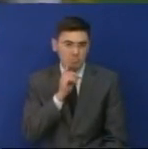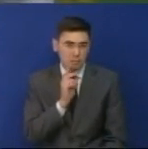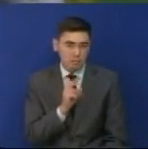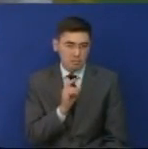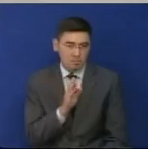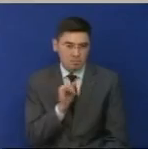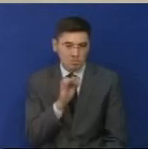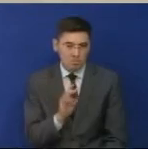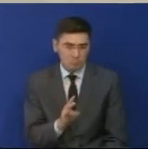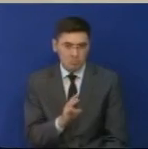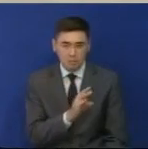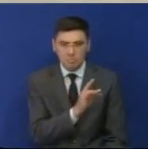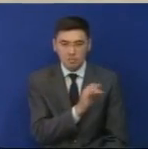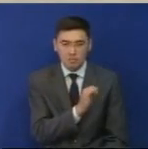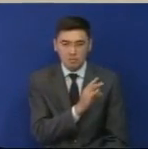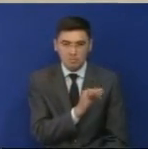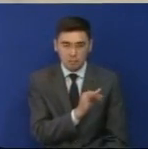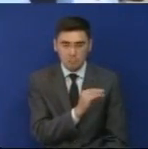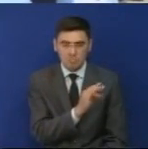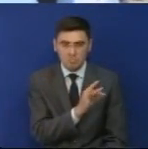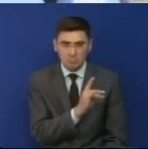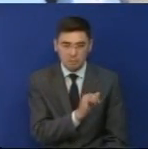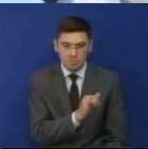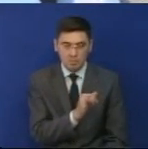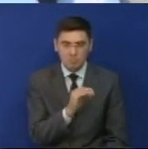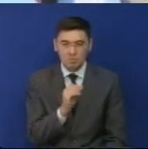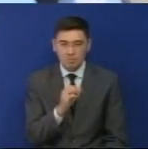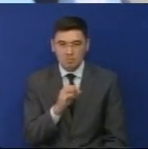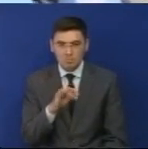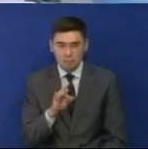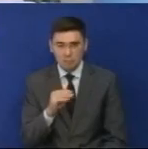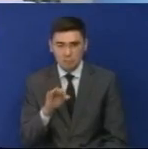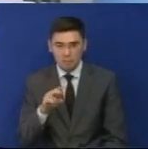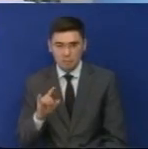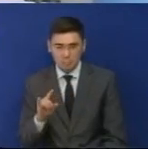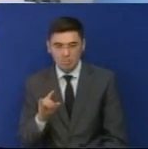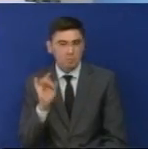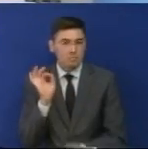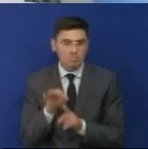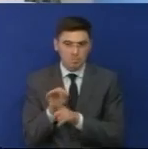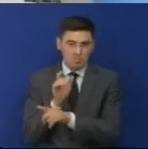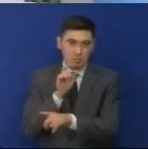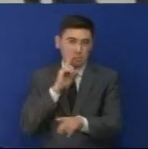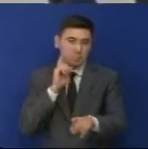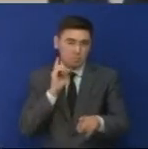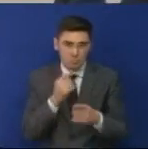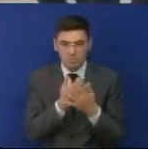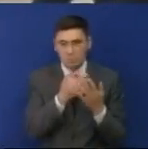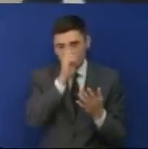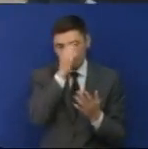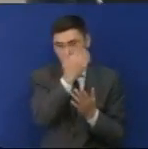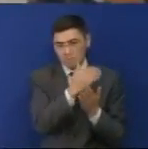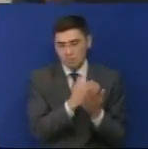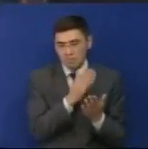Жангру Жастар Жолы» организована в целях информационно-методической помощи для сельской молодежи, а также реализации и продвижения программной статьи